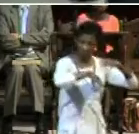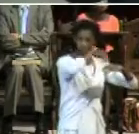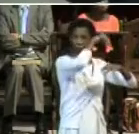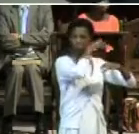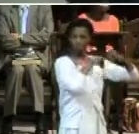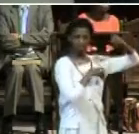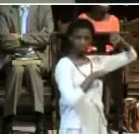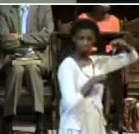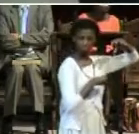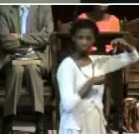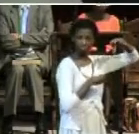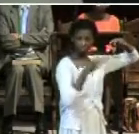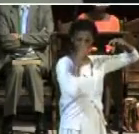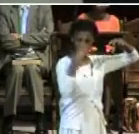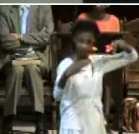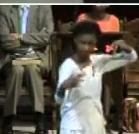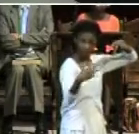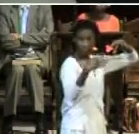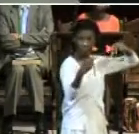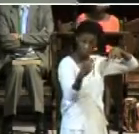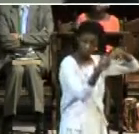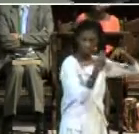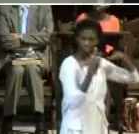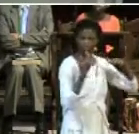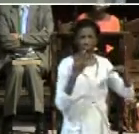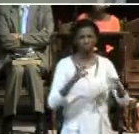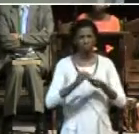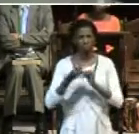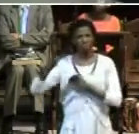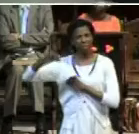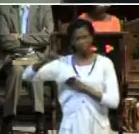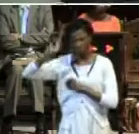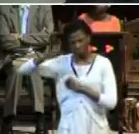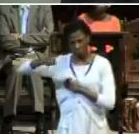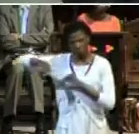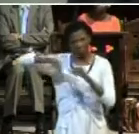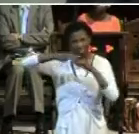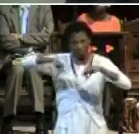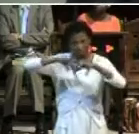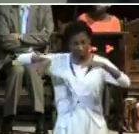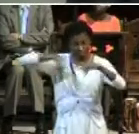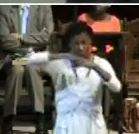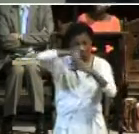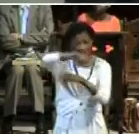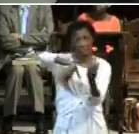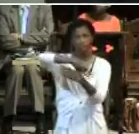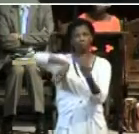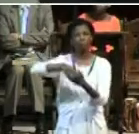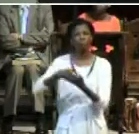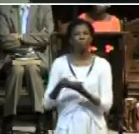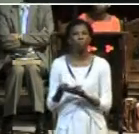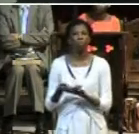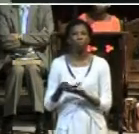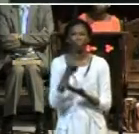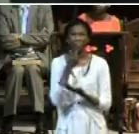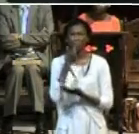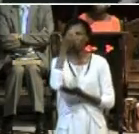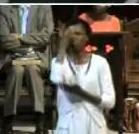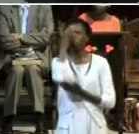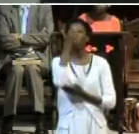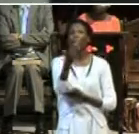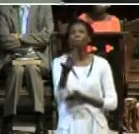Je pousse le propos, vous le comprenez bien. Et le sel de la terre doit être à l'intérieur de la terre. Et du coup, si vous ne